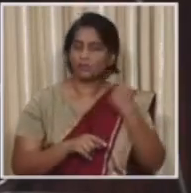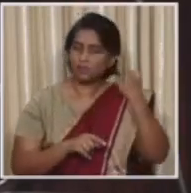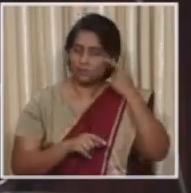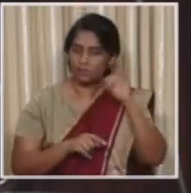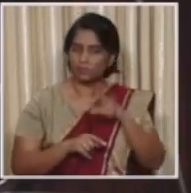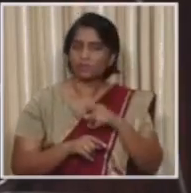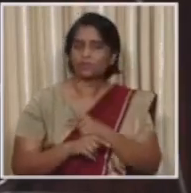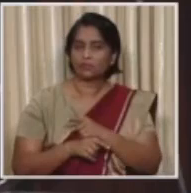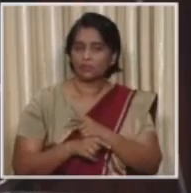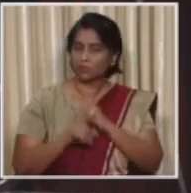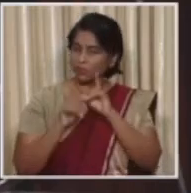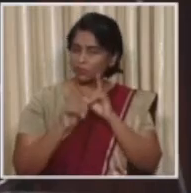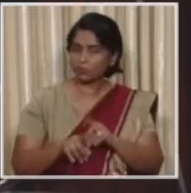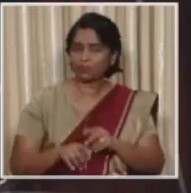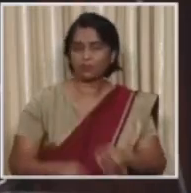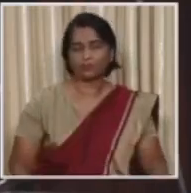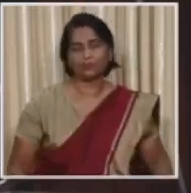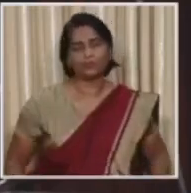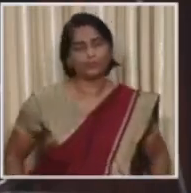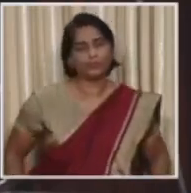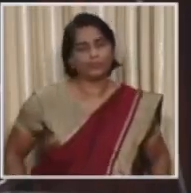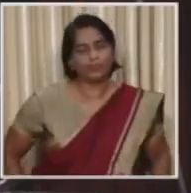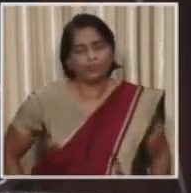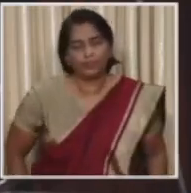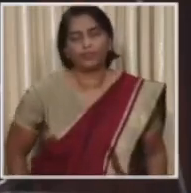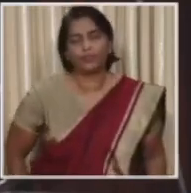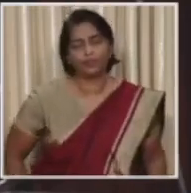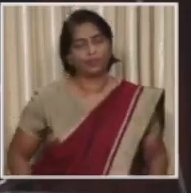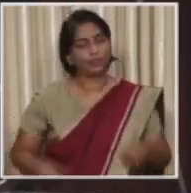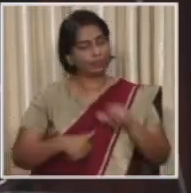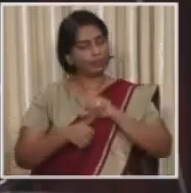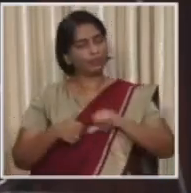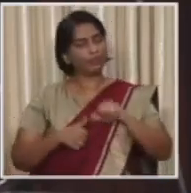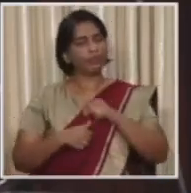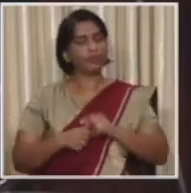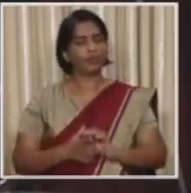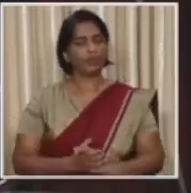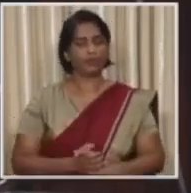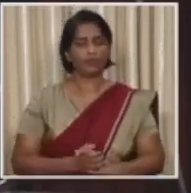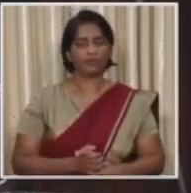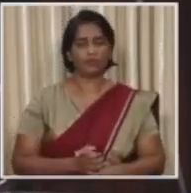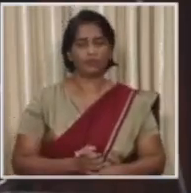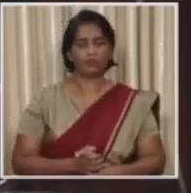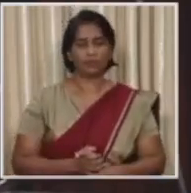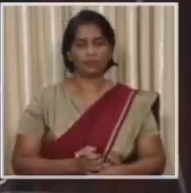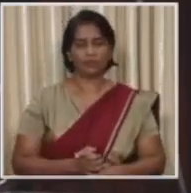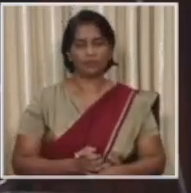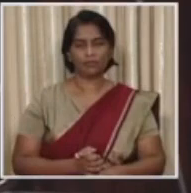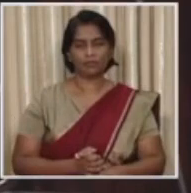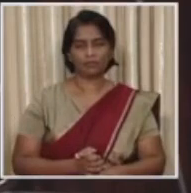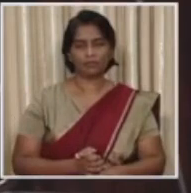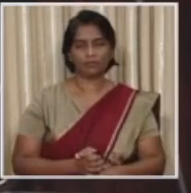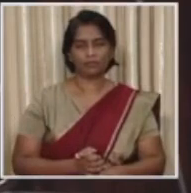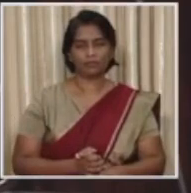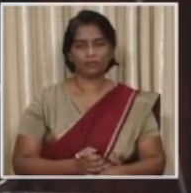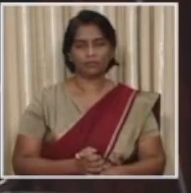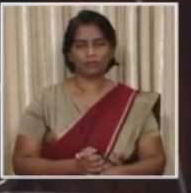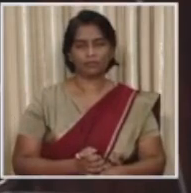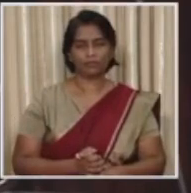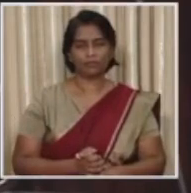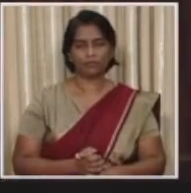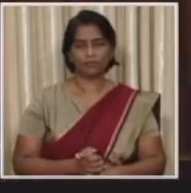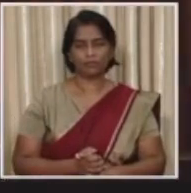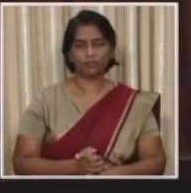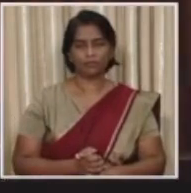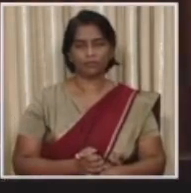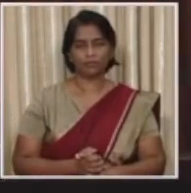කරනවා මෙවැනි මෙදිහත් වීම මේ ආයතනයේ ඔල ප්ලීස් ගරු මන්තුමා කිරියල් ඇමතුමා කතා කළා එතුමාගේ කාලය